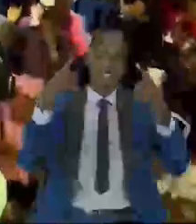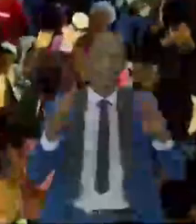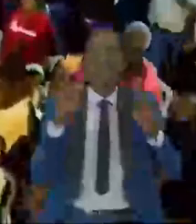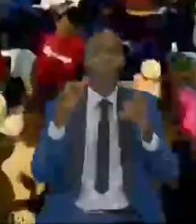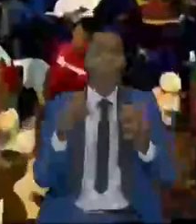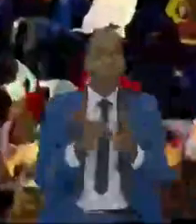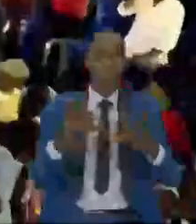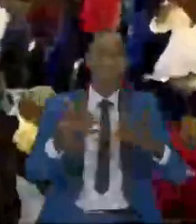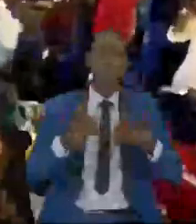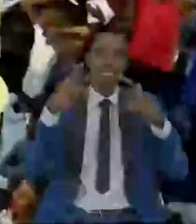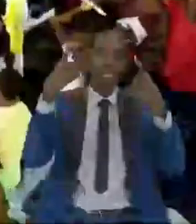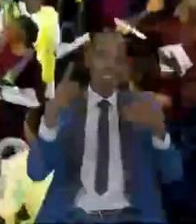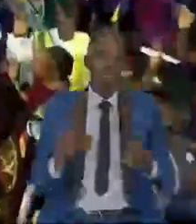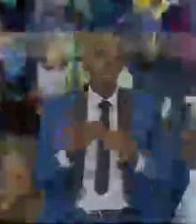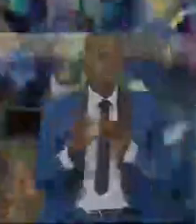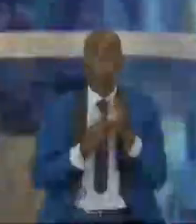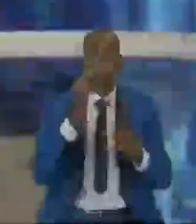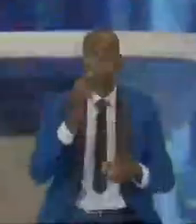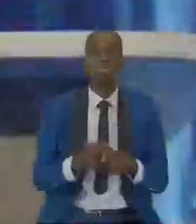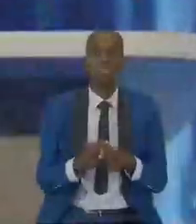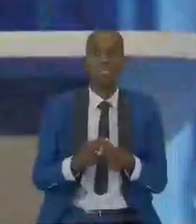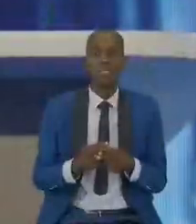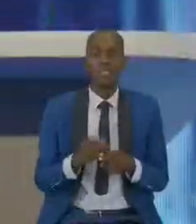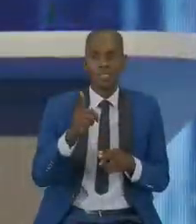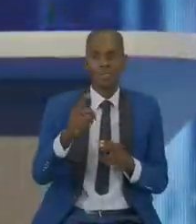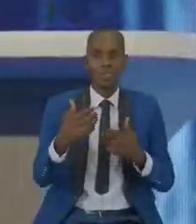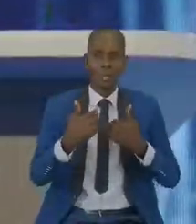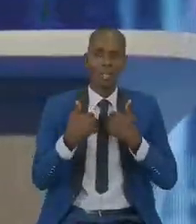C'est accompli. C'est fait.